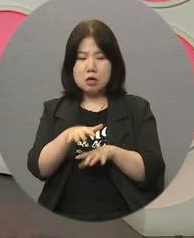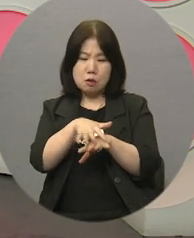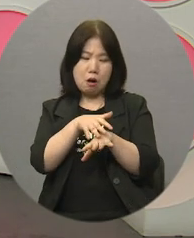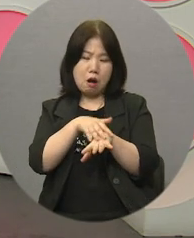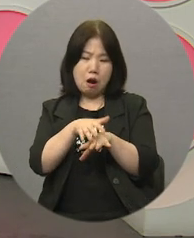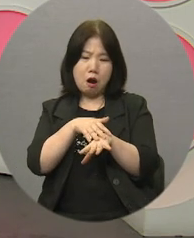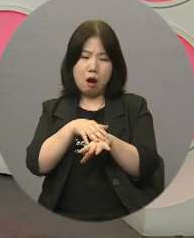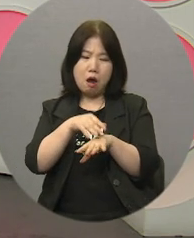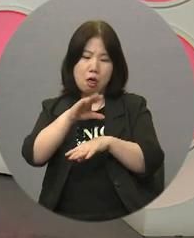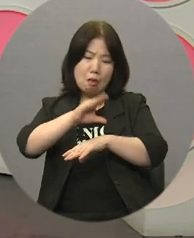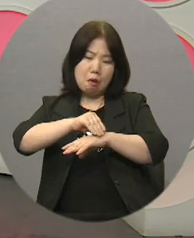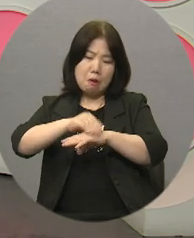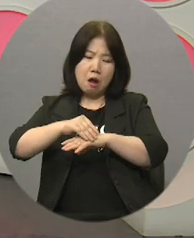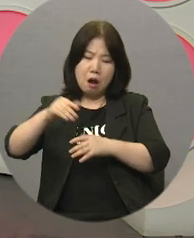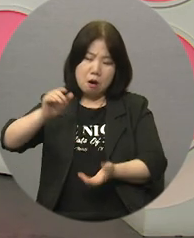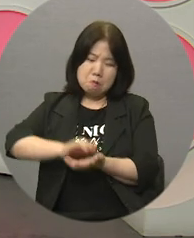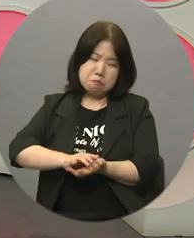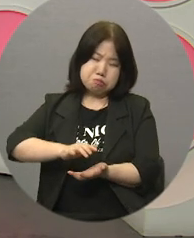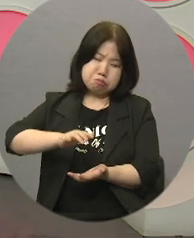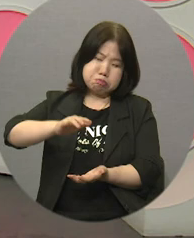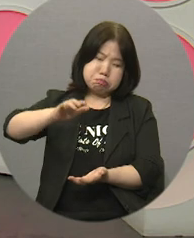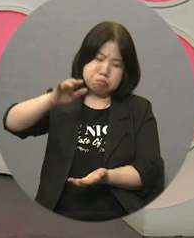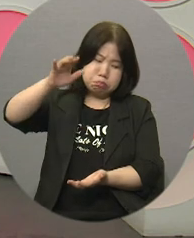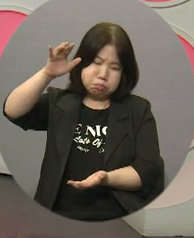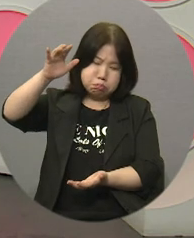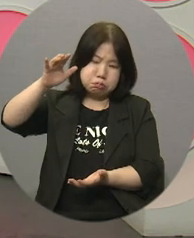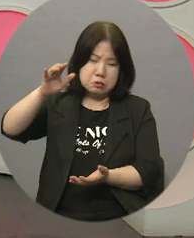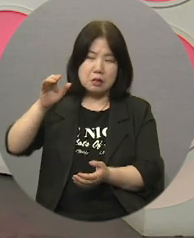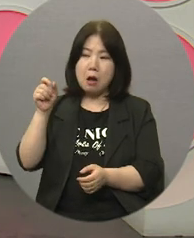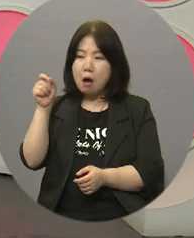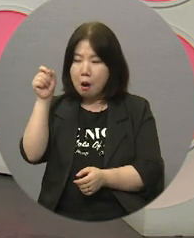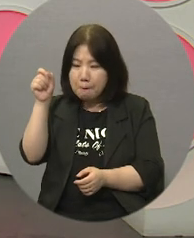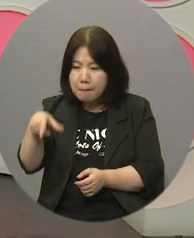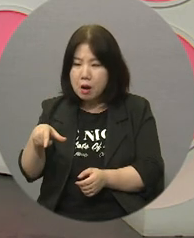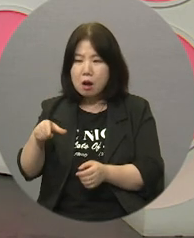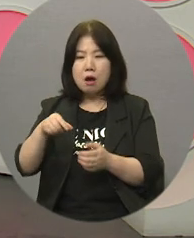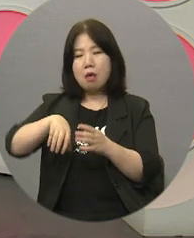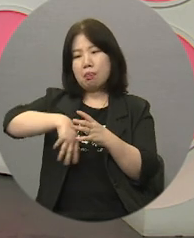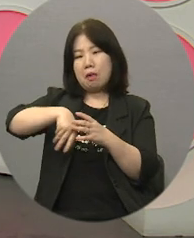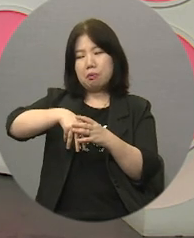한 보따리씩 이고 코인 세탁소 가는 것도 창피해.